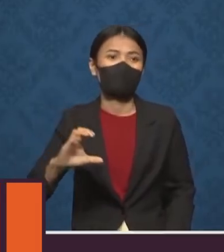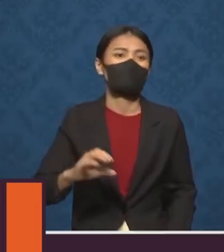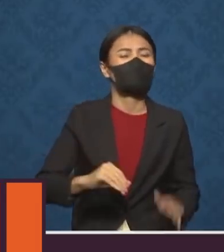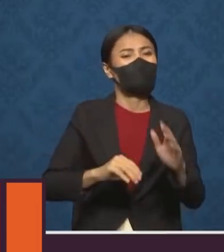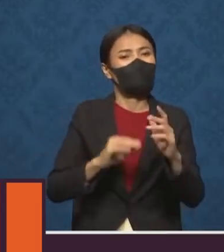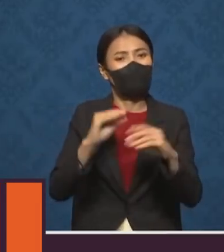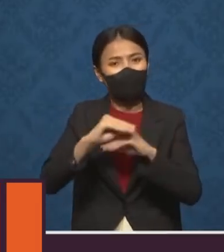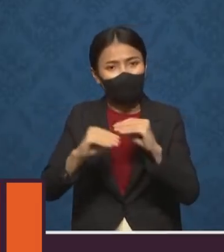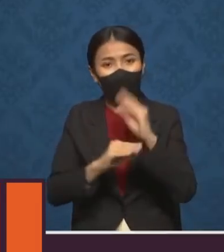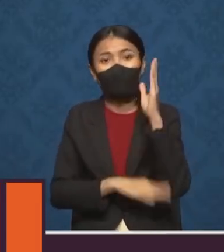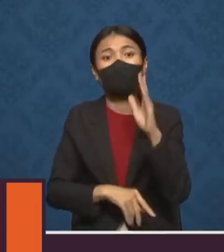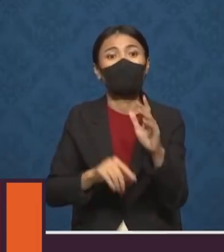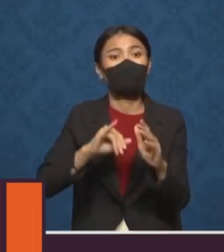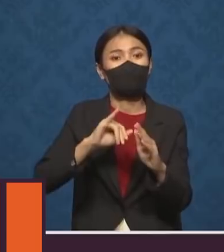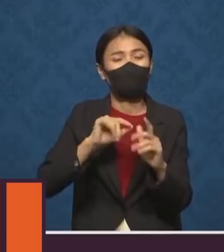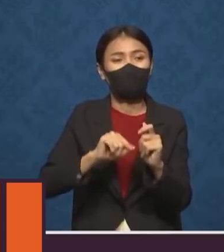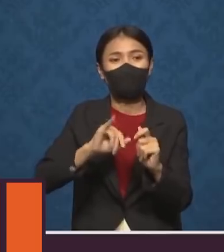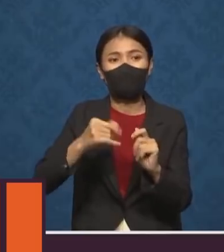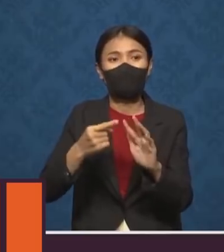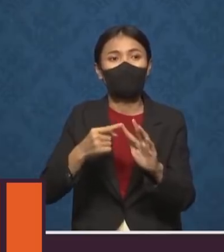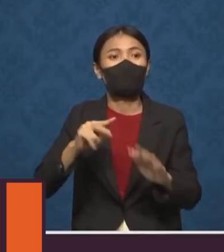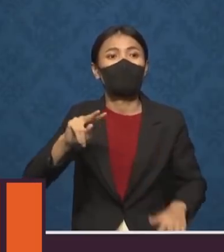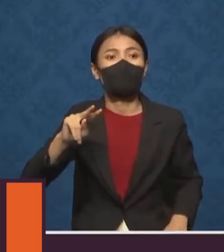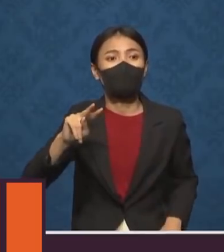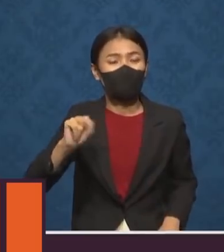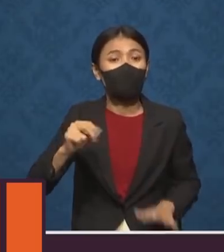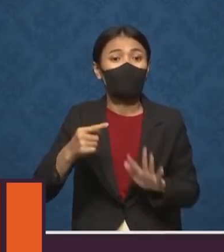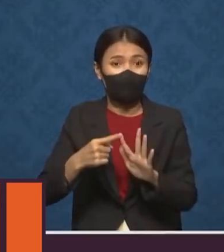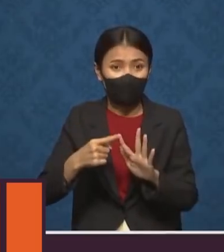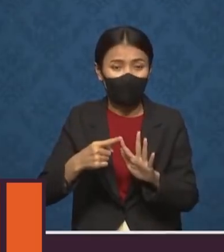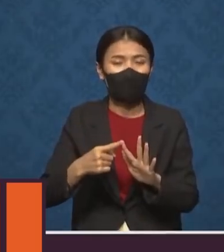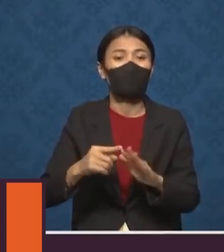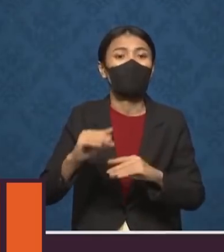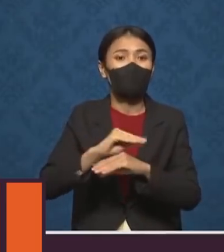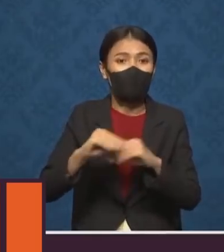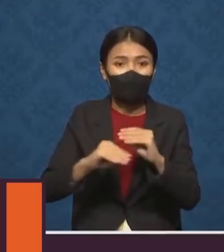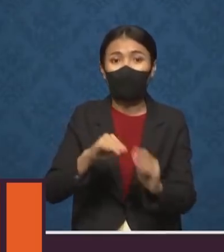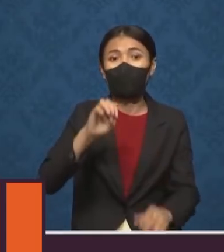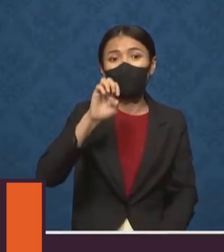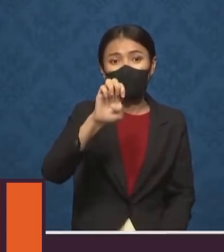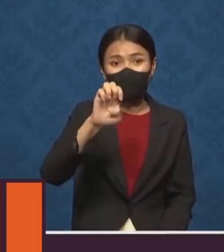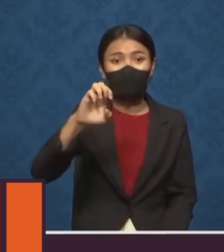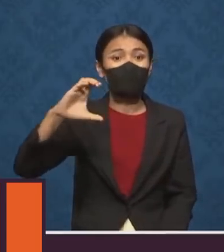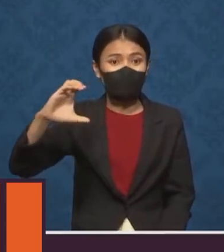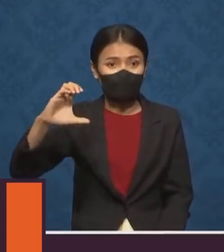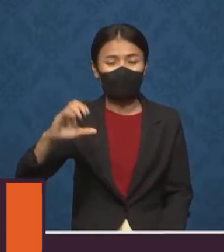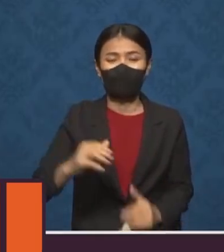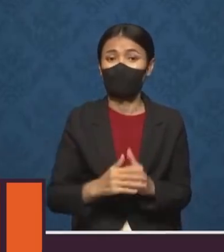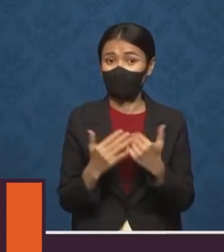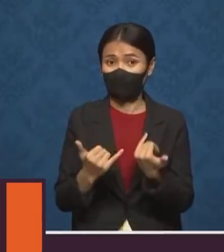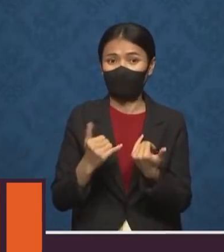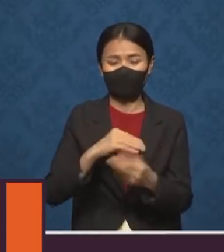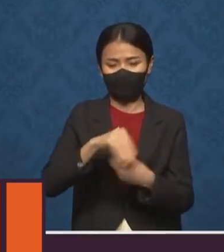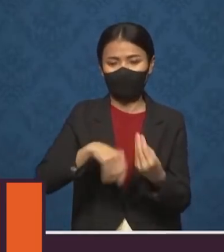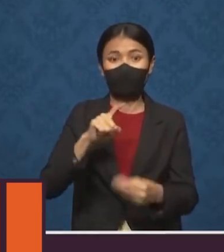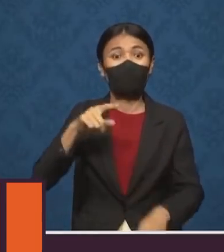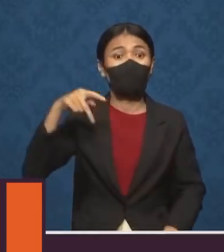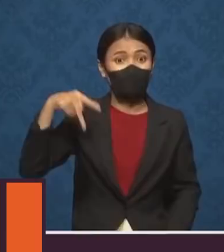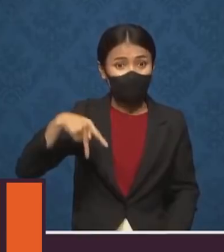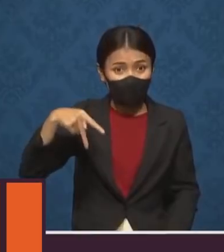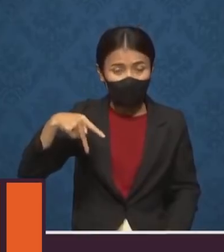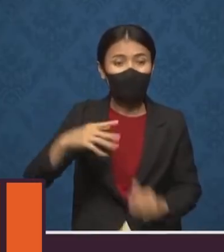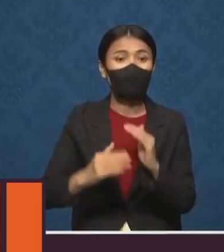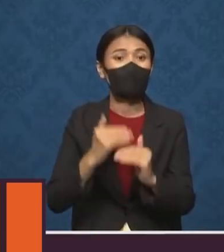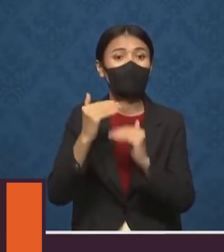และโครงการเขตเศรษฐกิจพิเศษภาคตะวันออก E Cทำให้เห็นว่าการพัฒนาเขตเศรษฐกิจพิเศษแบบใน